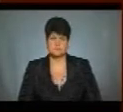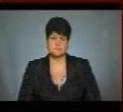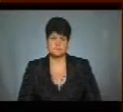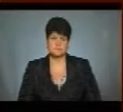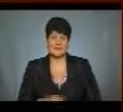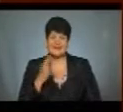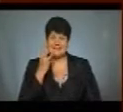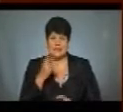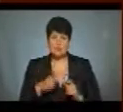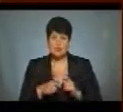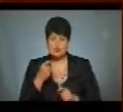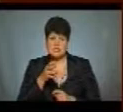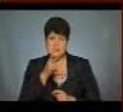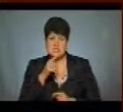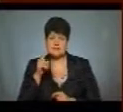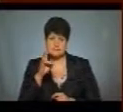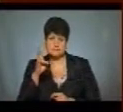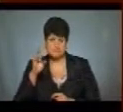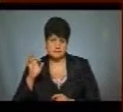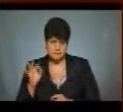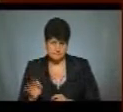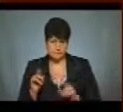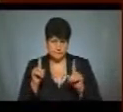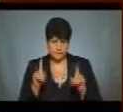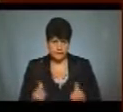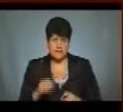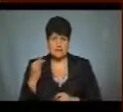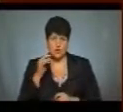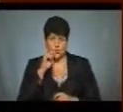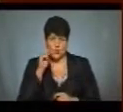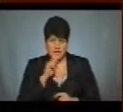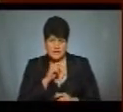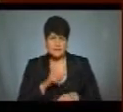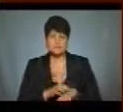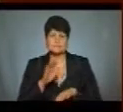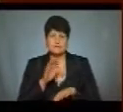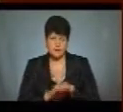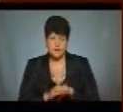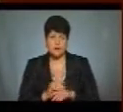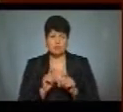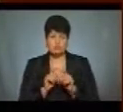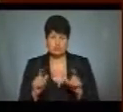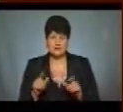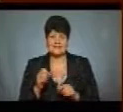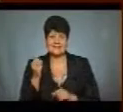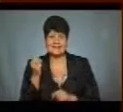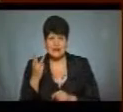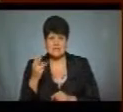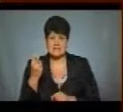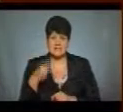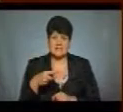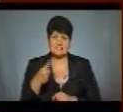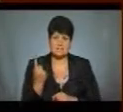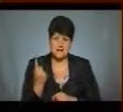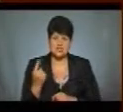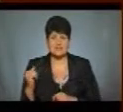Три порушення під час зовнішнього незалежного оцінювання з історії України зафіксували в пунктах тестування в 13-й, 21-й і